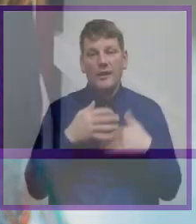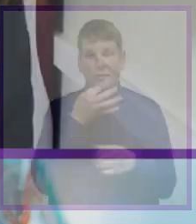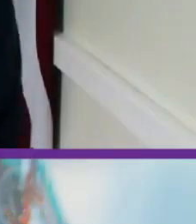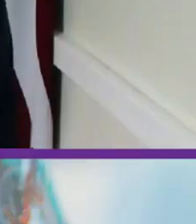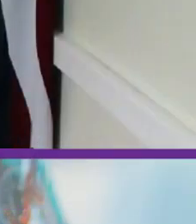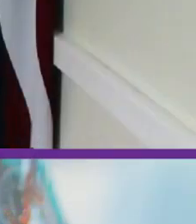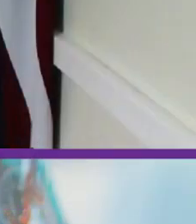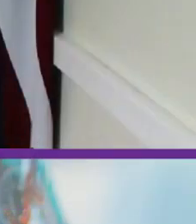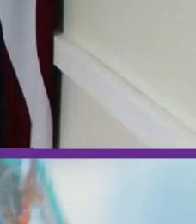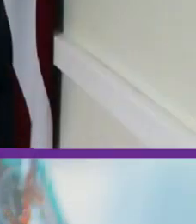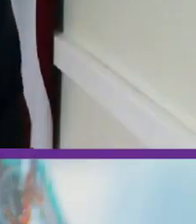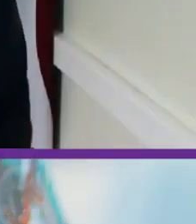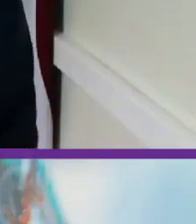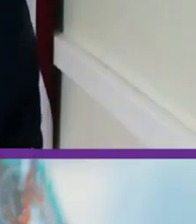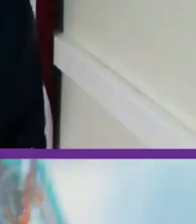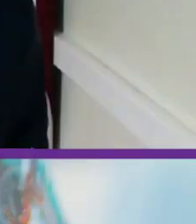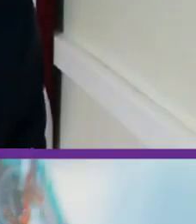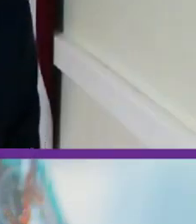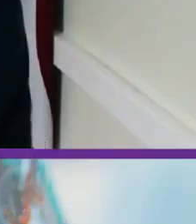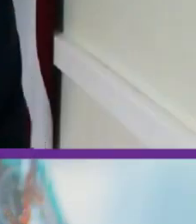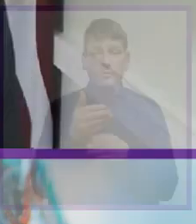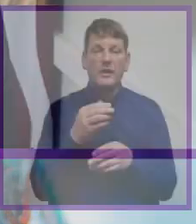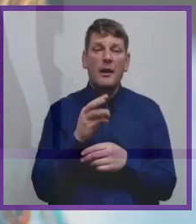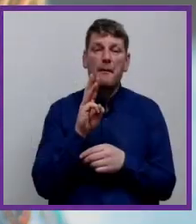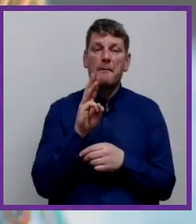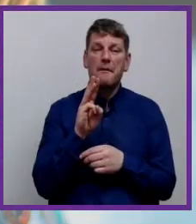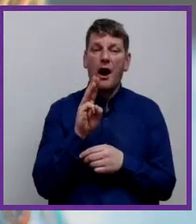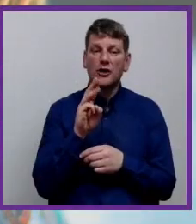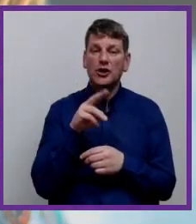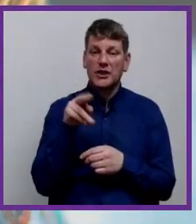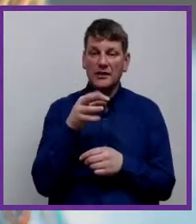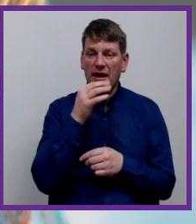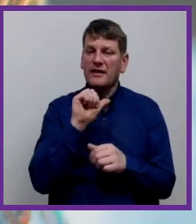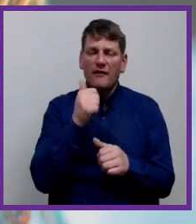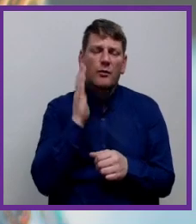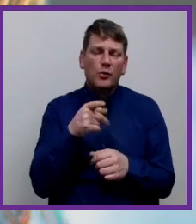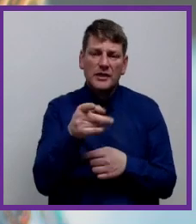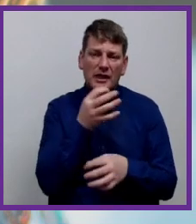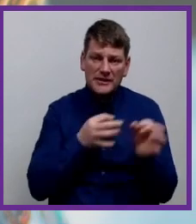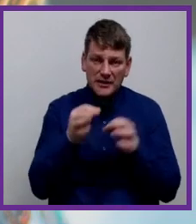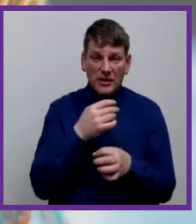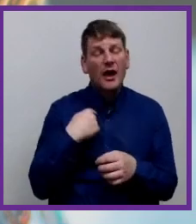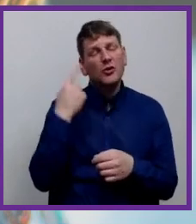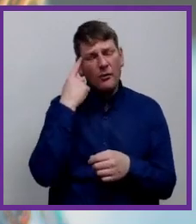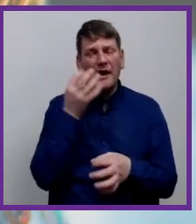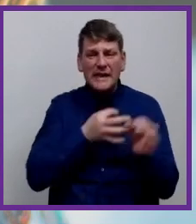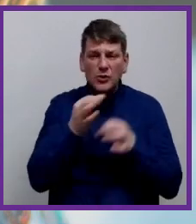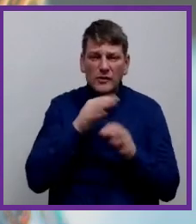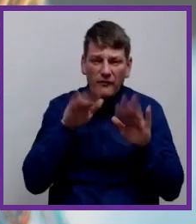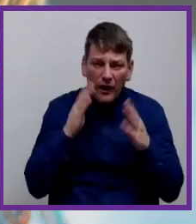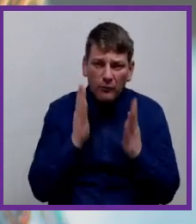vai man būs tāds galvējās, vienkārši turpinot to, ko Mārtiņš Dreģevs teica par to, ka nevar būt tādas diskusijas. Es domāju, ka diskusijas var būt. Mums ir